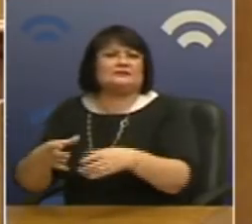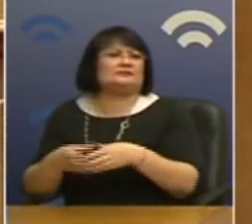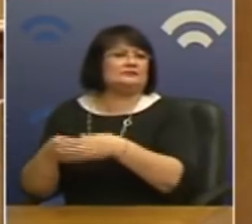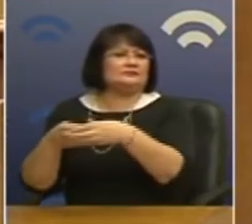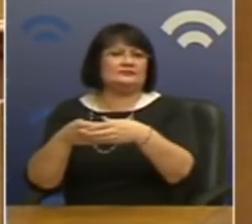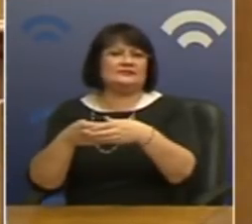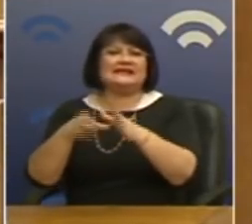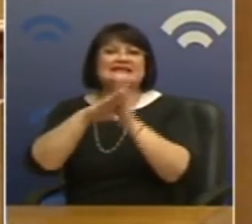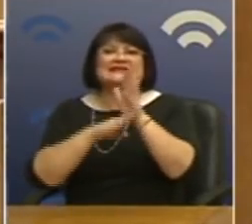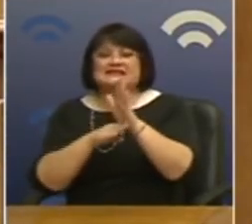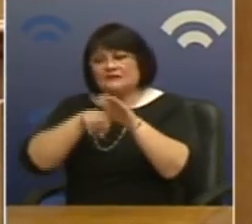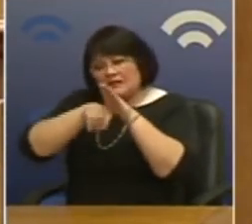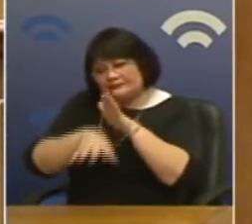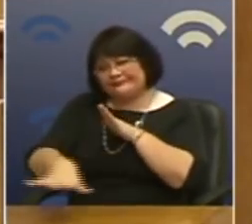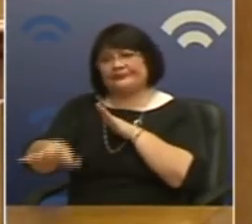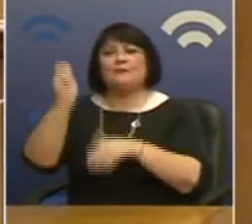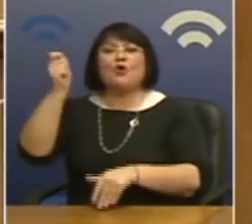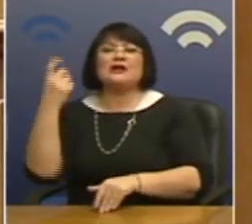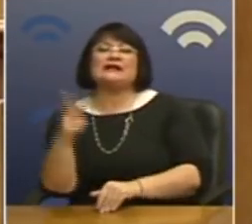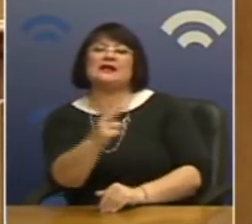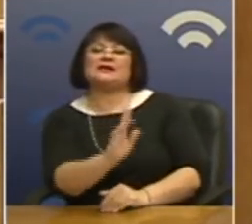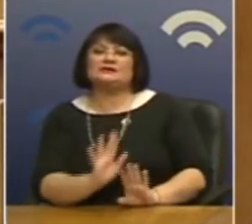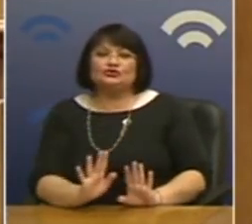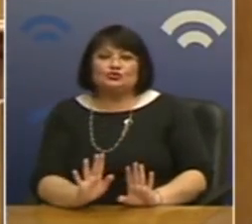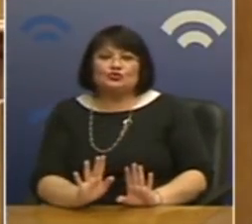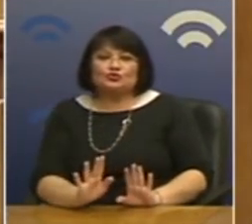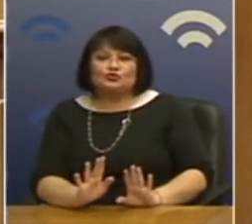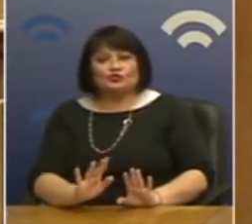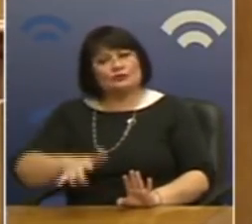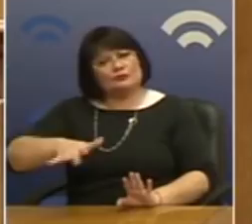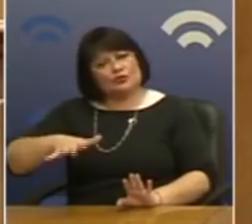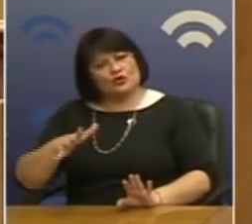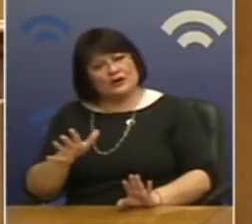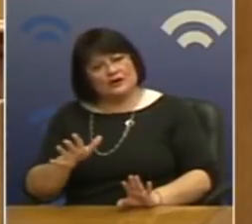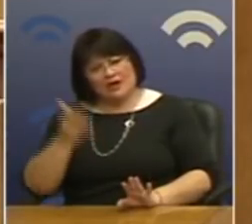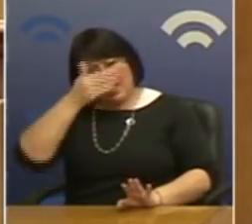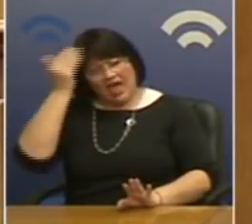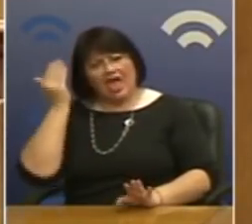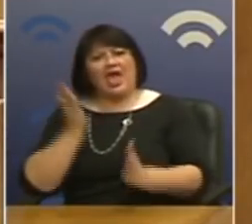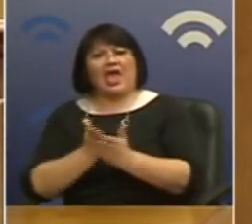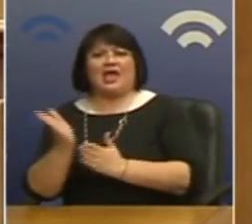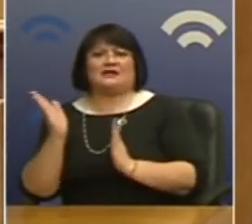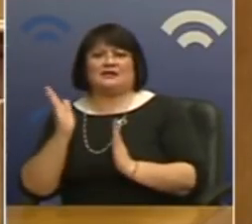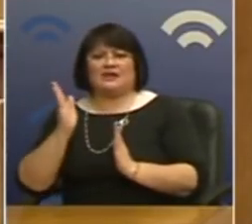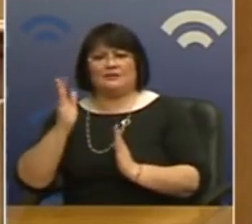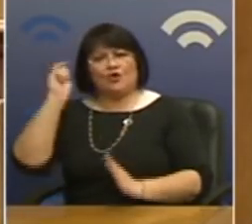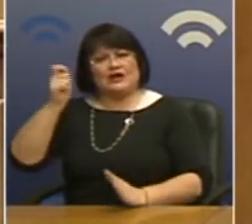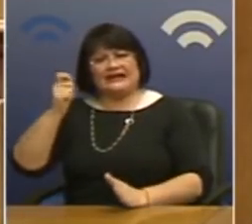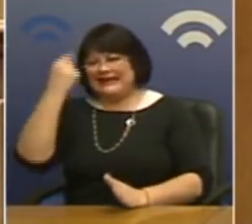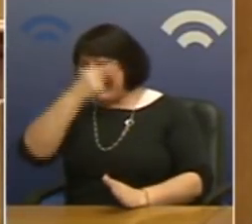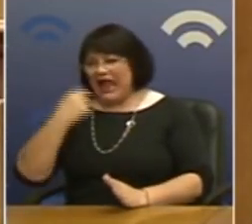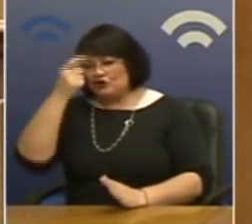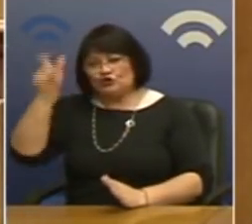το σύστημα και τις πολιτικές που υπηρετείται. Και μπορεί να υπάρχουν έντιμοι ως άτομα πολιτικοί που όμως